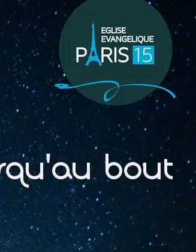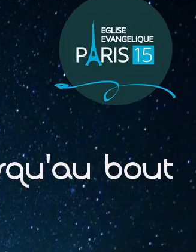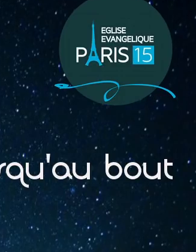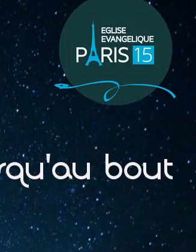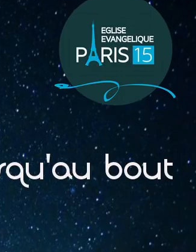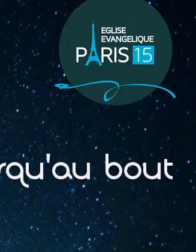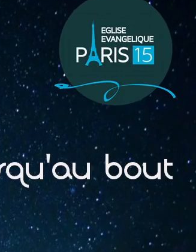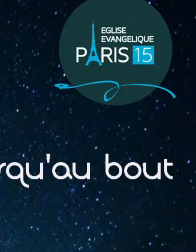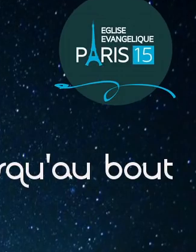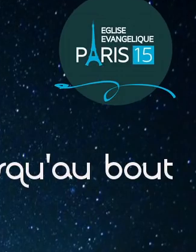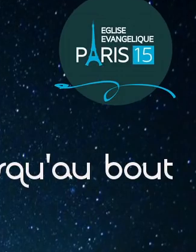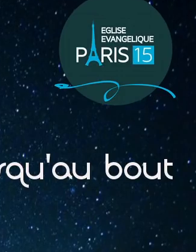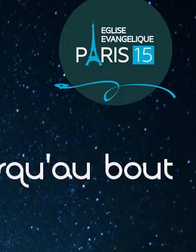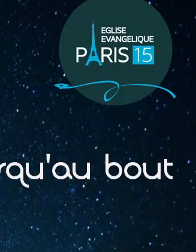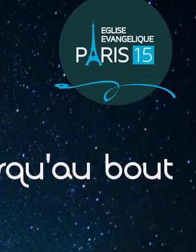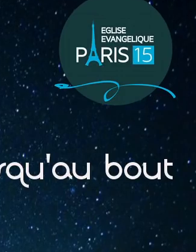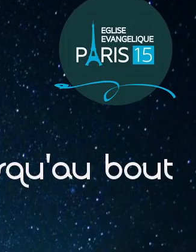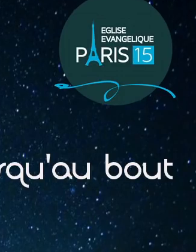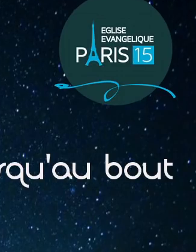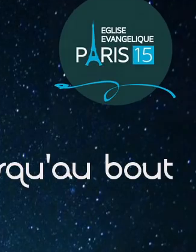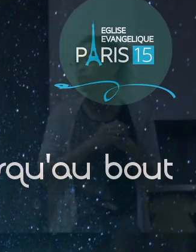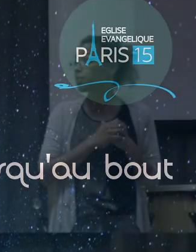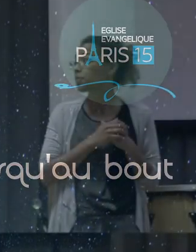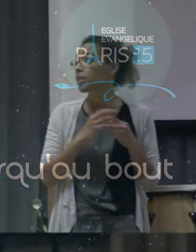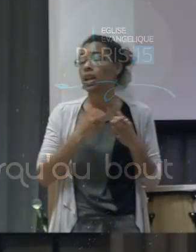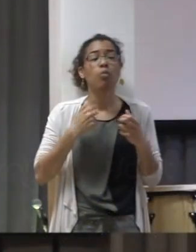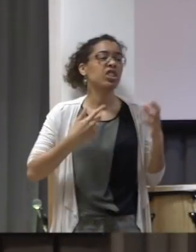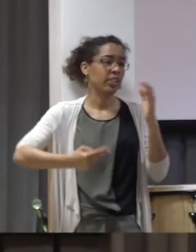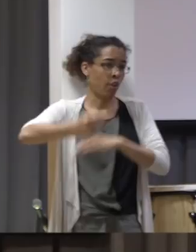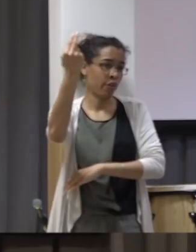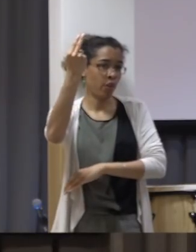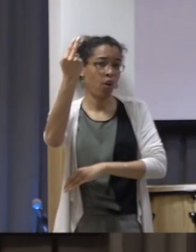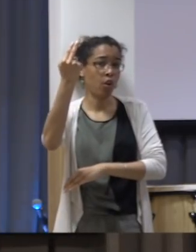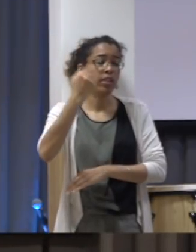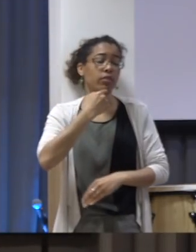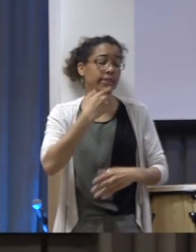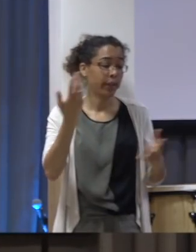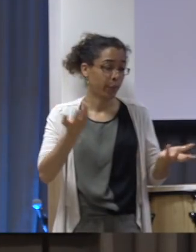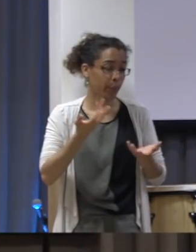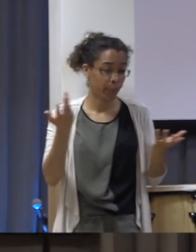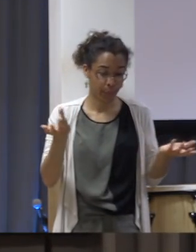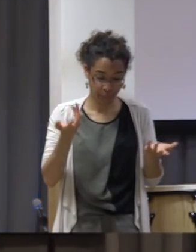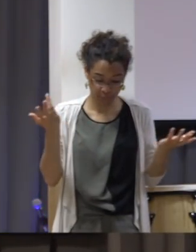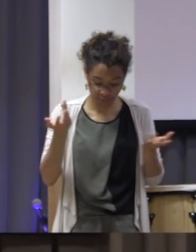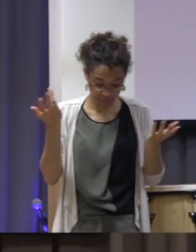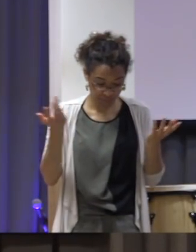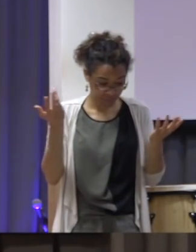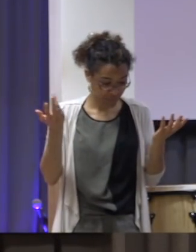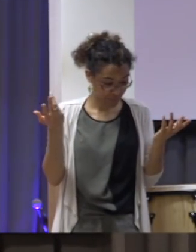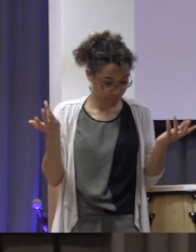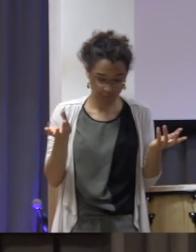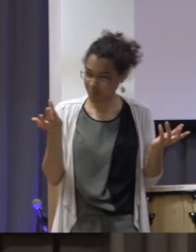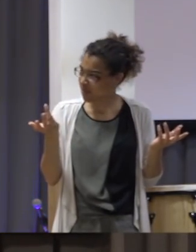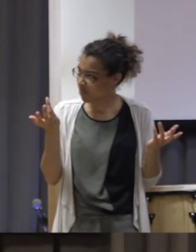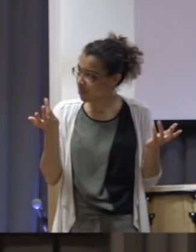amen, c'est pas comme... bon, je sais que j'étais dans le Nord. Bon, ça ne veut pas dire qu'ils ne conservent pas ou